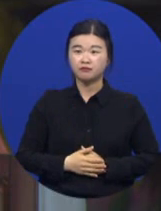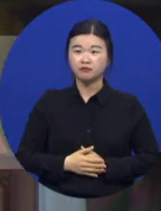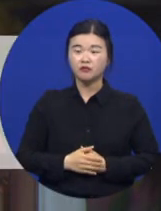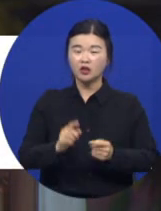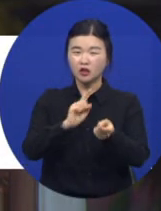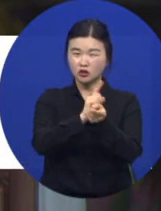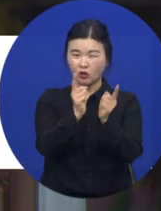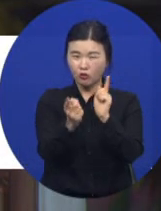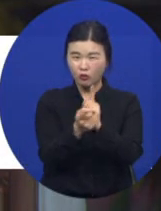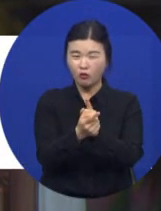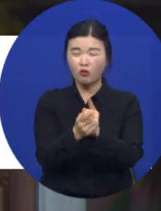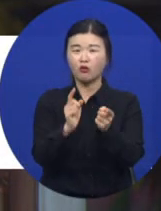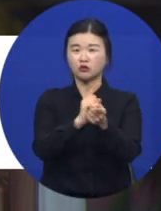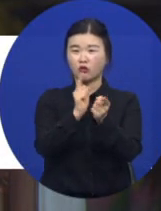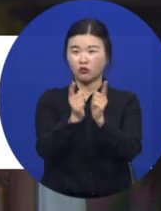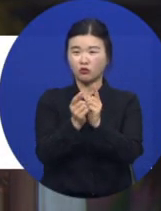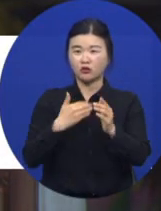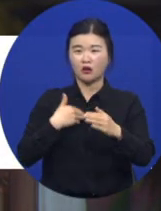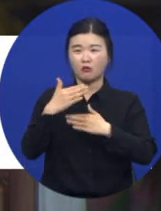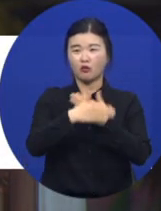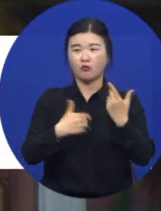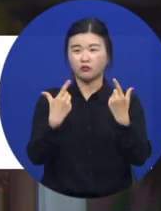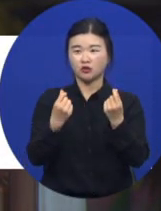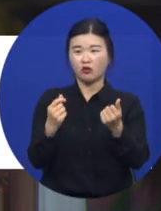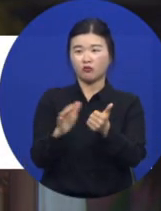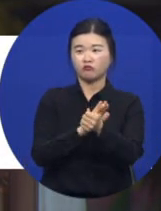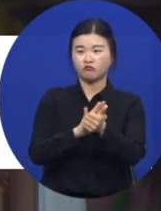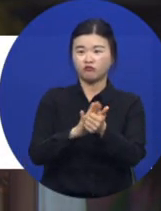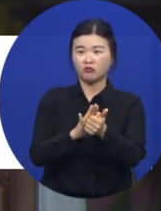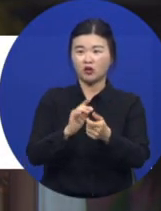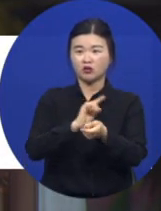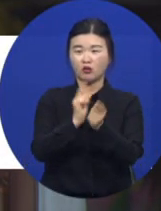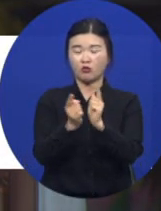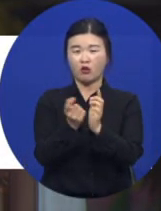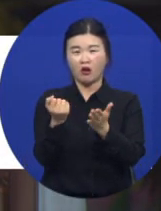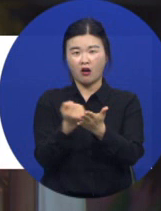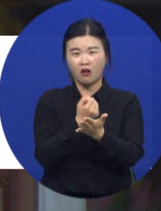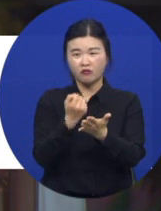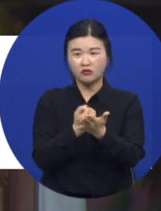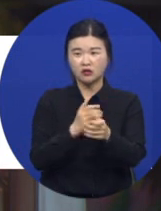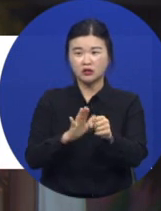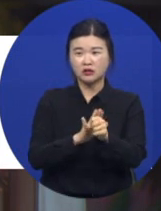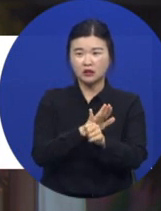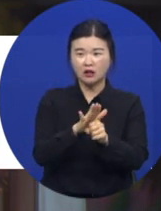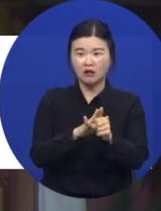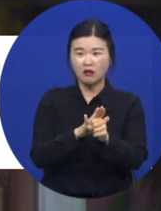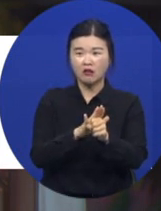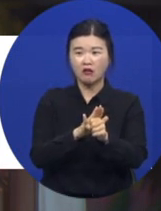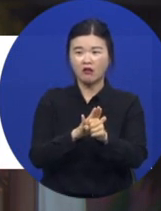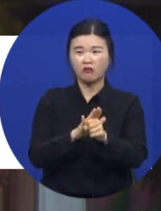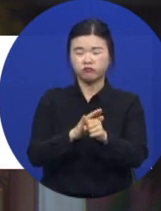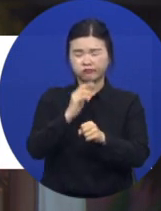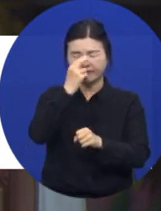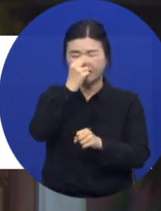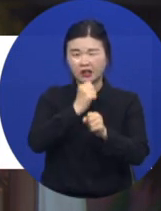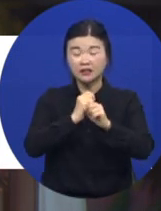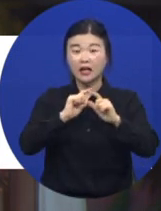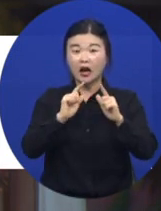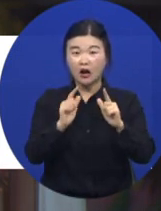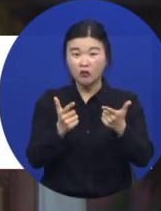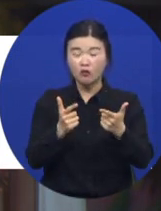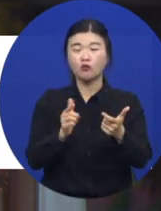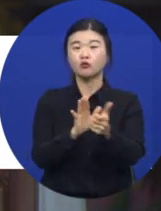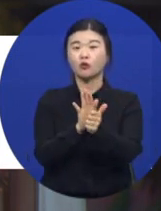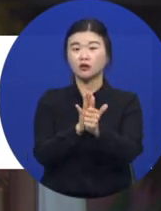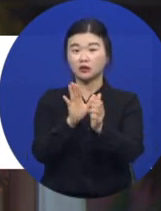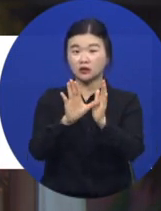서로가 서로를 내 몸처럼 보살피고 서로 안타까움과 사랑으로 대하고 인색하지 않고 아낌없이